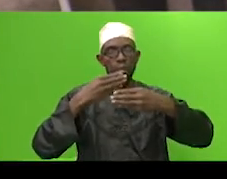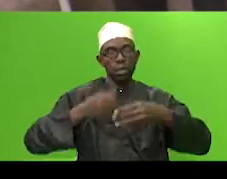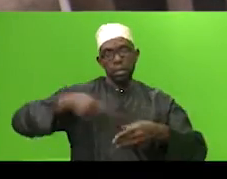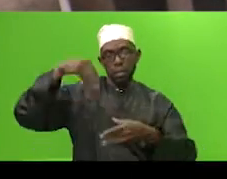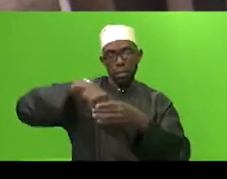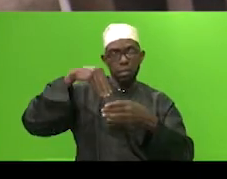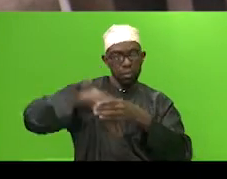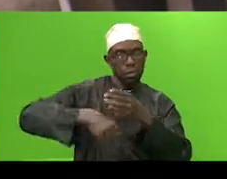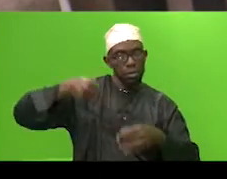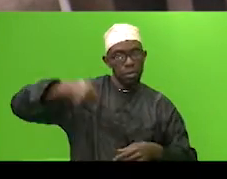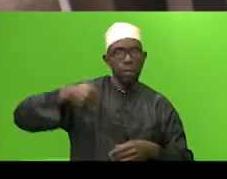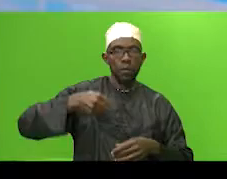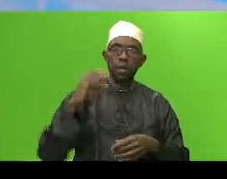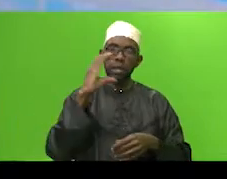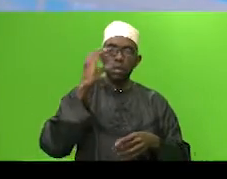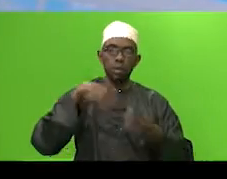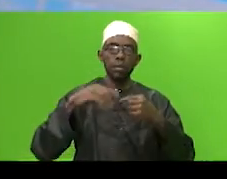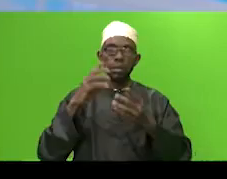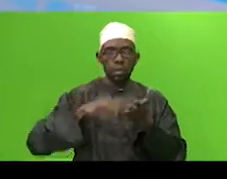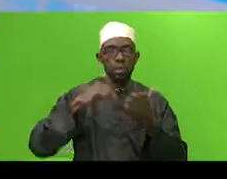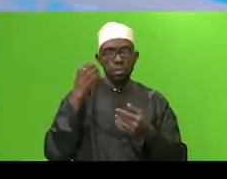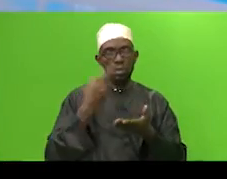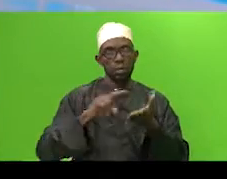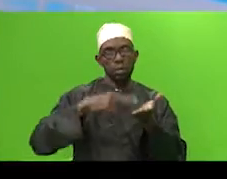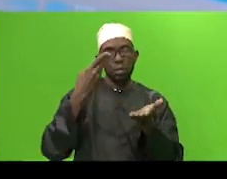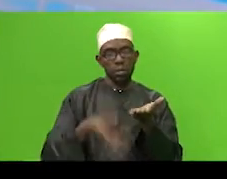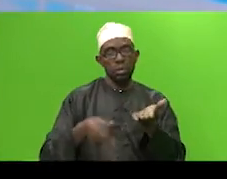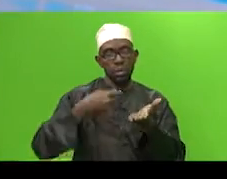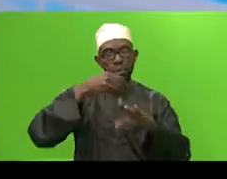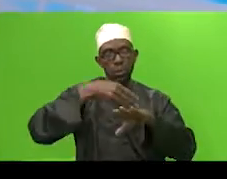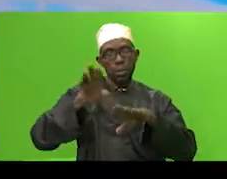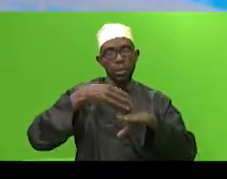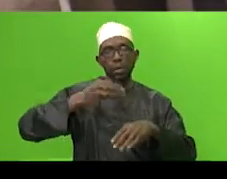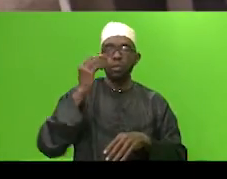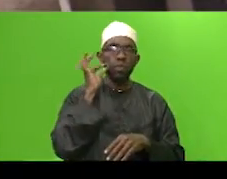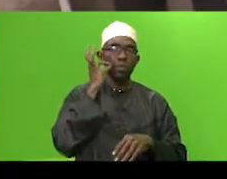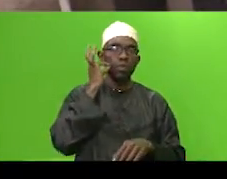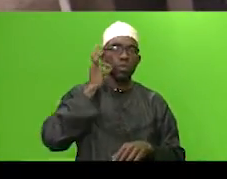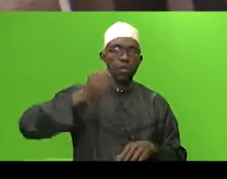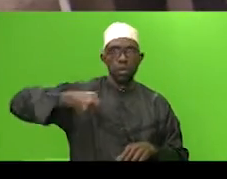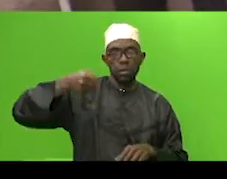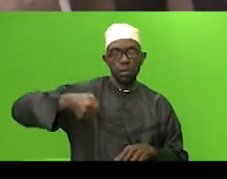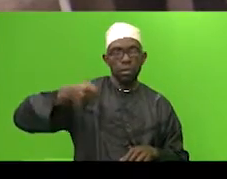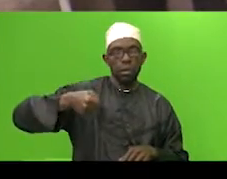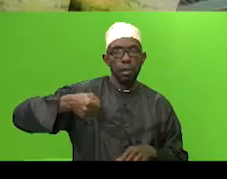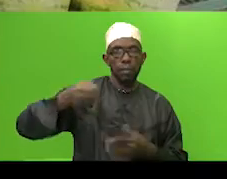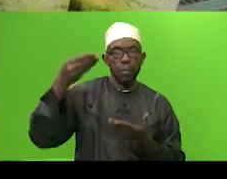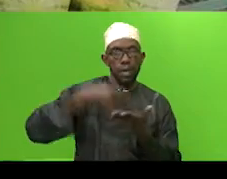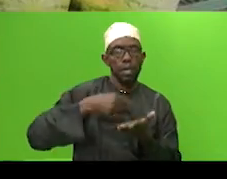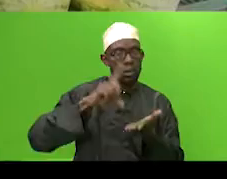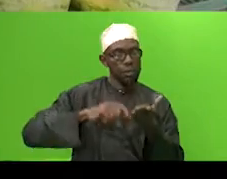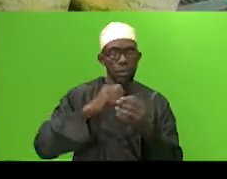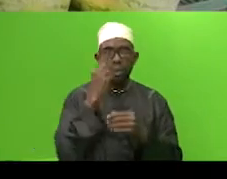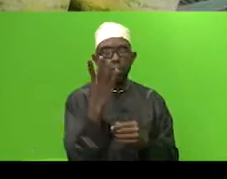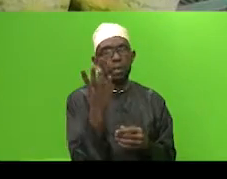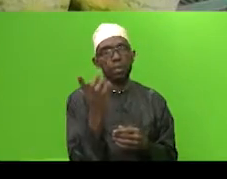ndani. Sasa inabidi hata ile customer wende hasara kama una kitu ya kuweka hiyo matunda ndani. Maana ile nanunua ni ya gharama, iko na